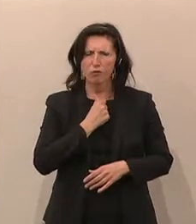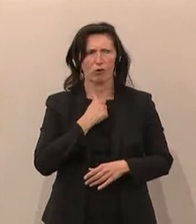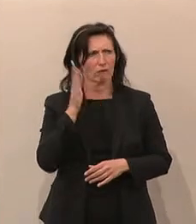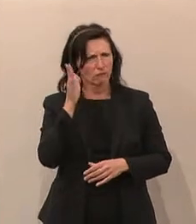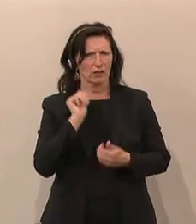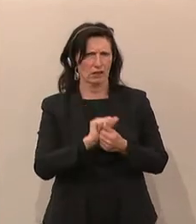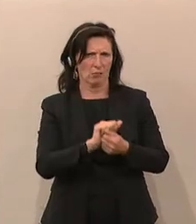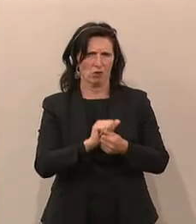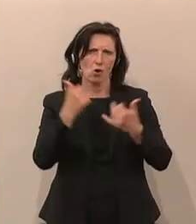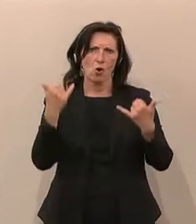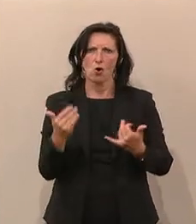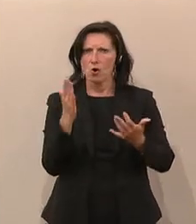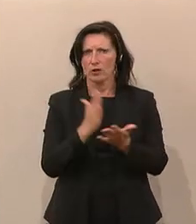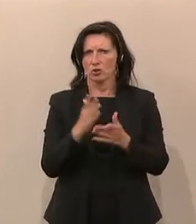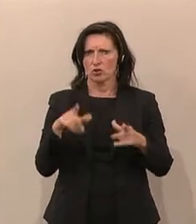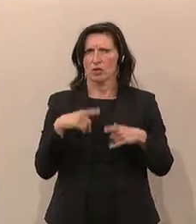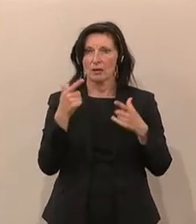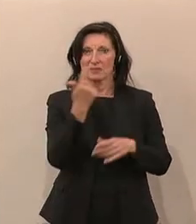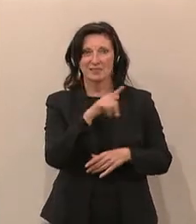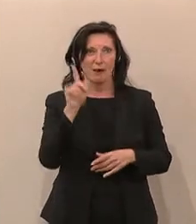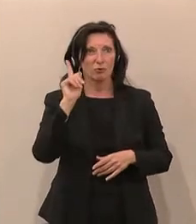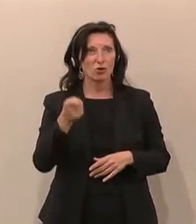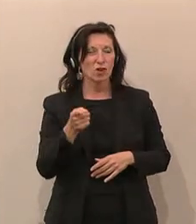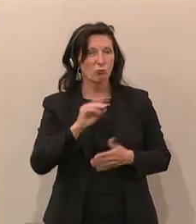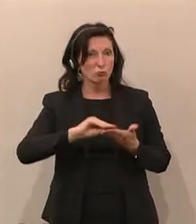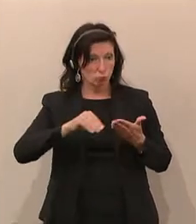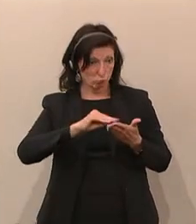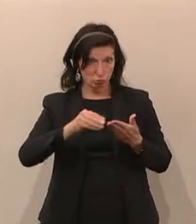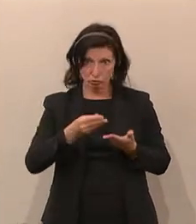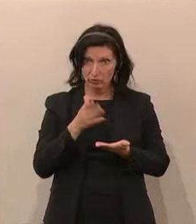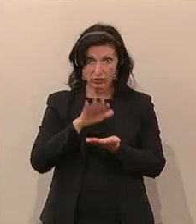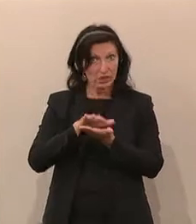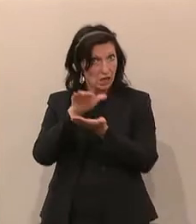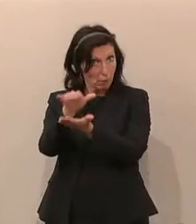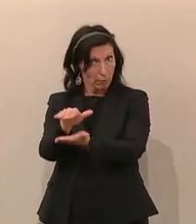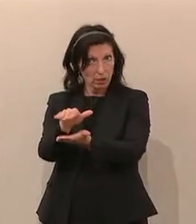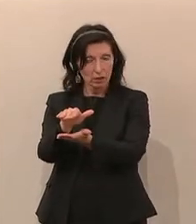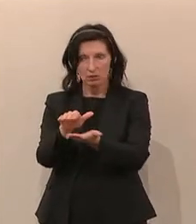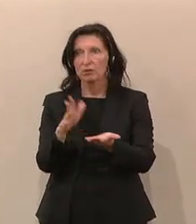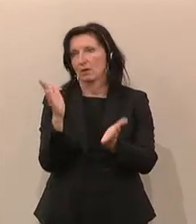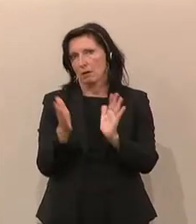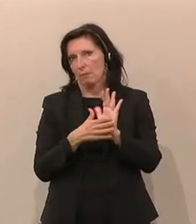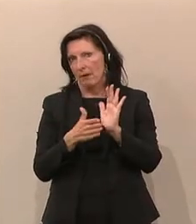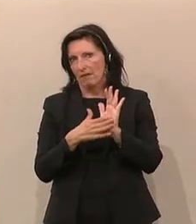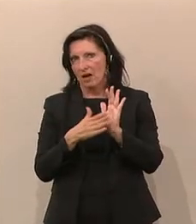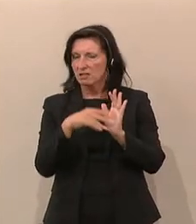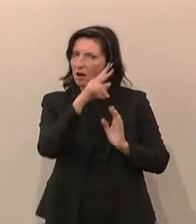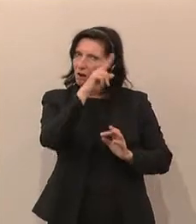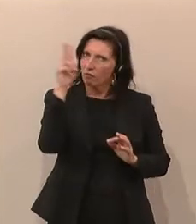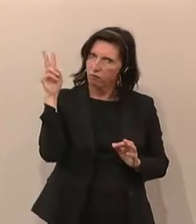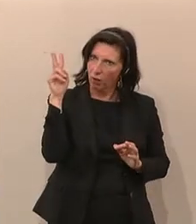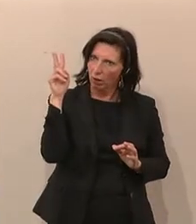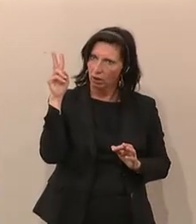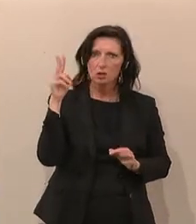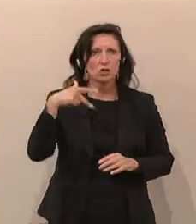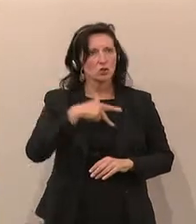heute schon gesehen, die 200.000 Unterschriften, die übergeben worden sind, dass die Bevölkerung durchaus hinter unserem